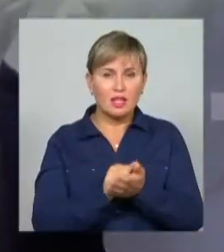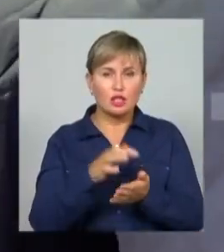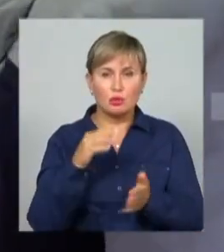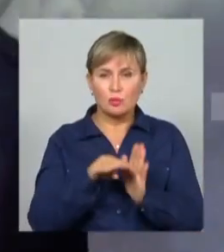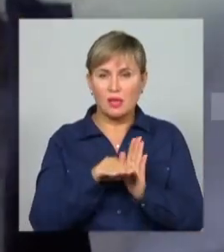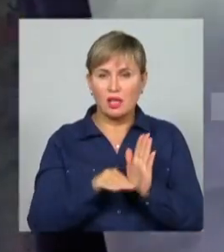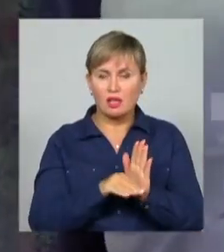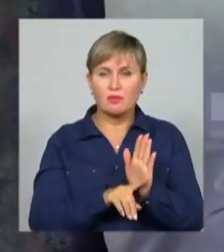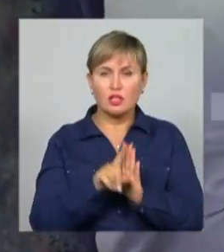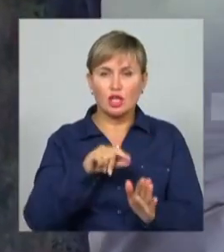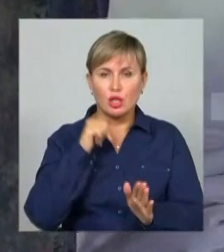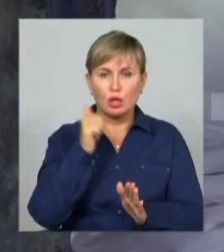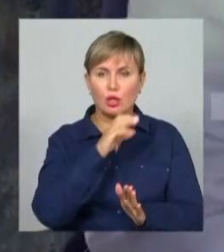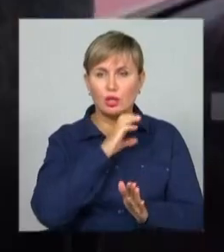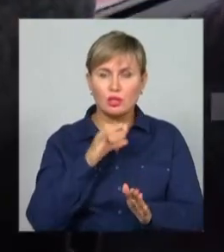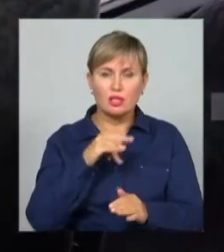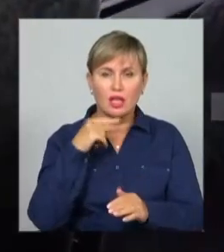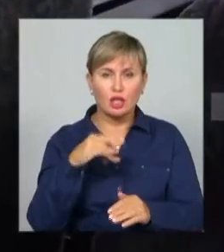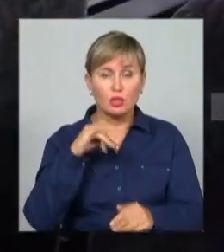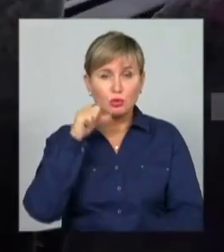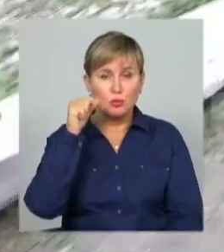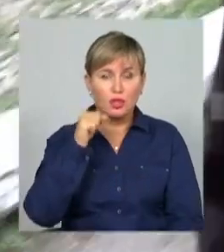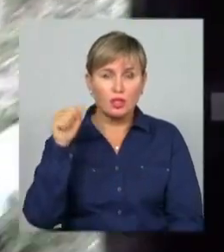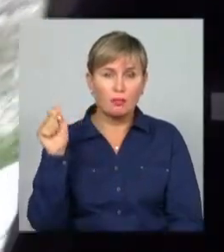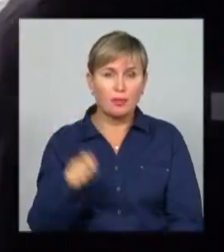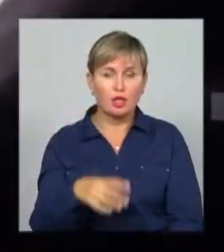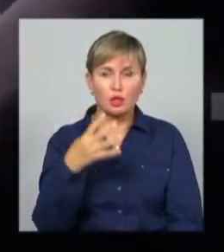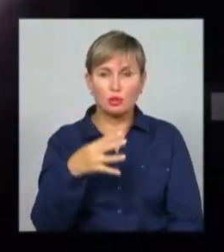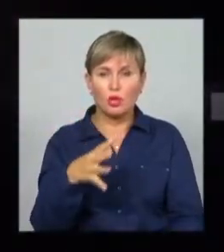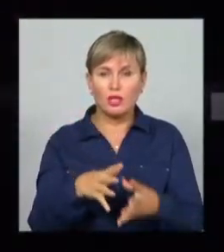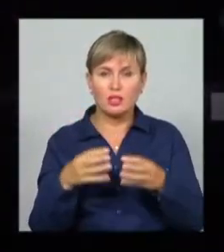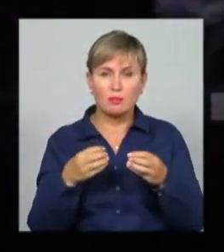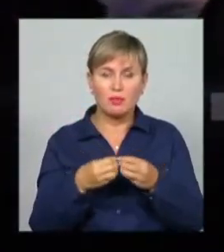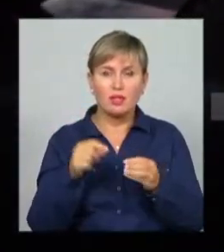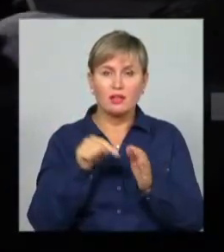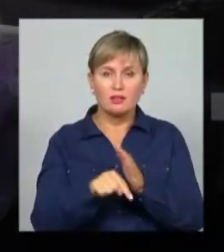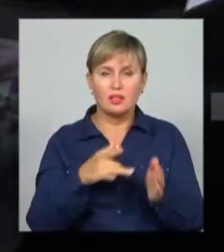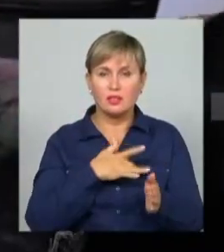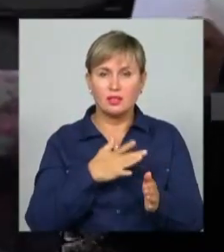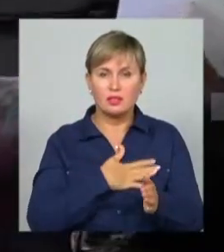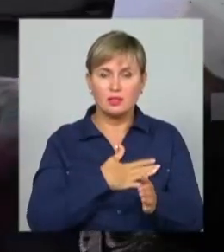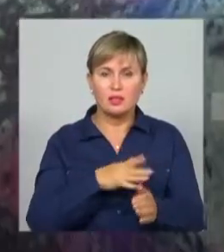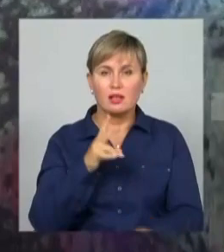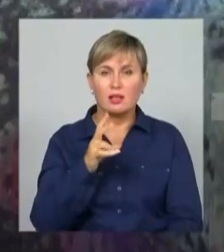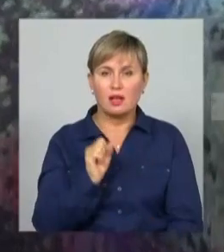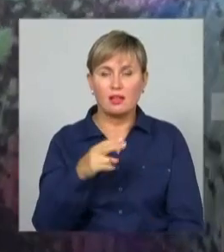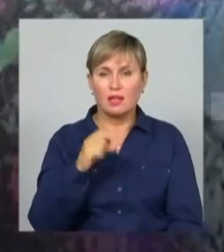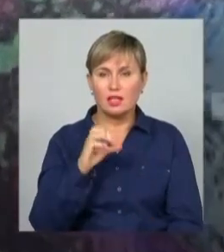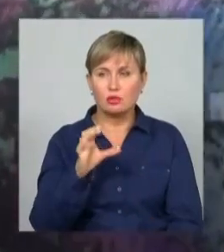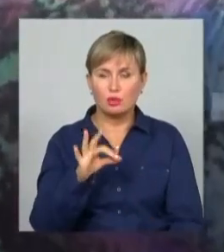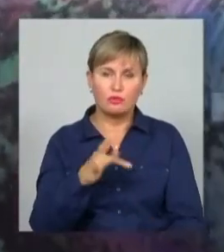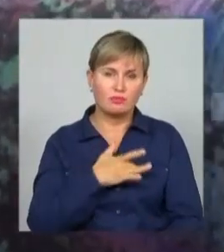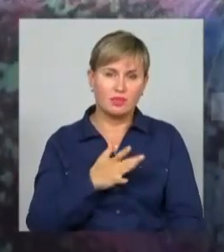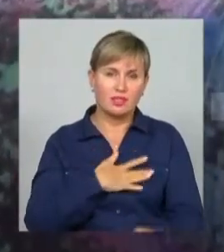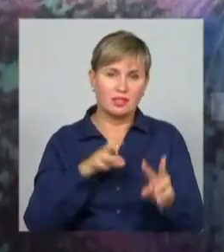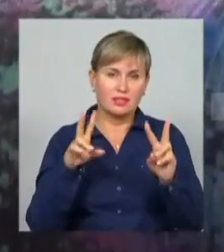года в Северо-Казахстанскую область из России и Узбекистана прибыли 40 семей. Всем им был присвоен статус кандасов. Айенрефина